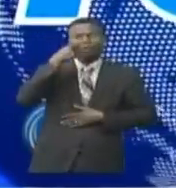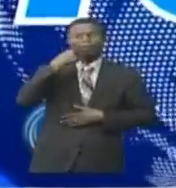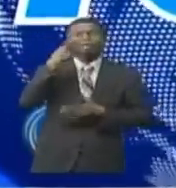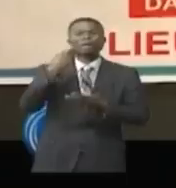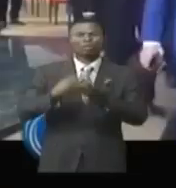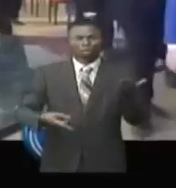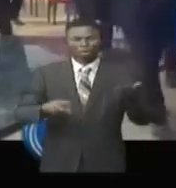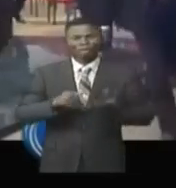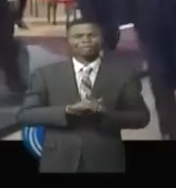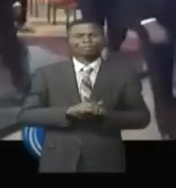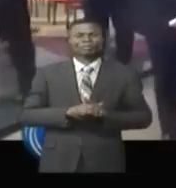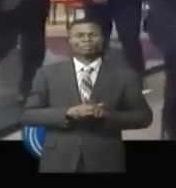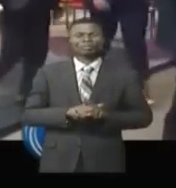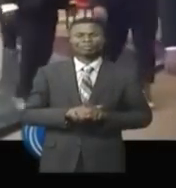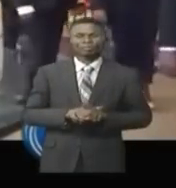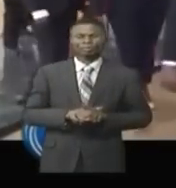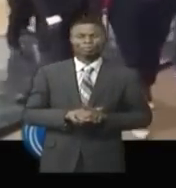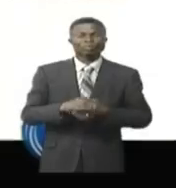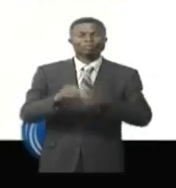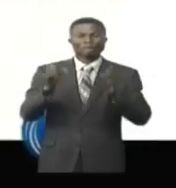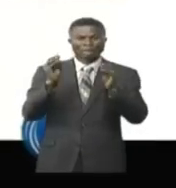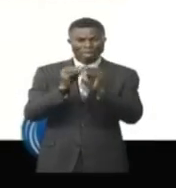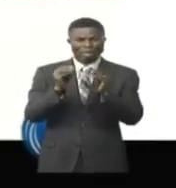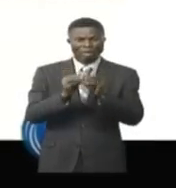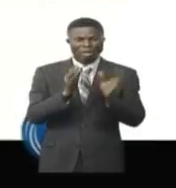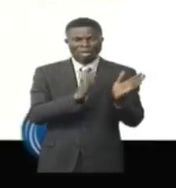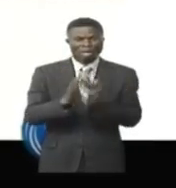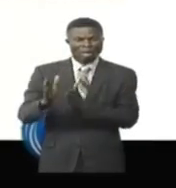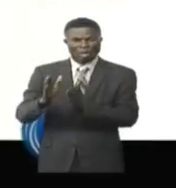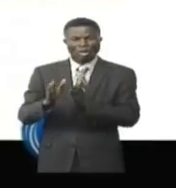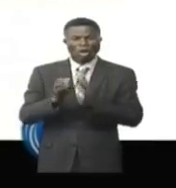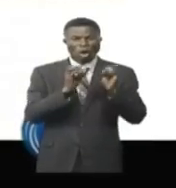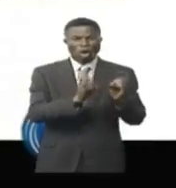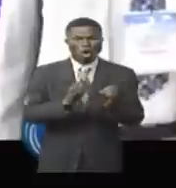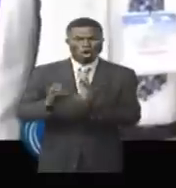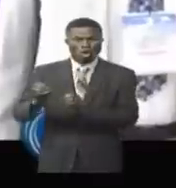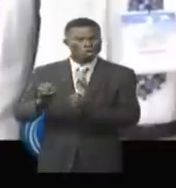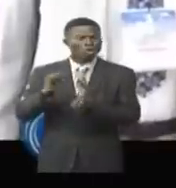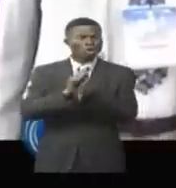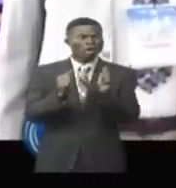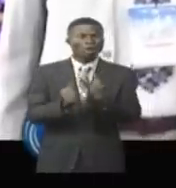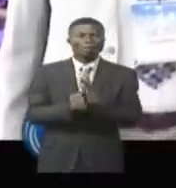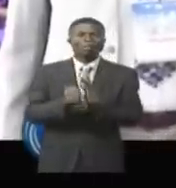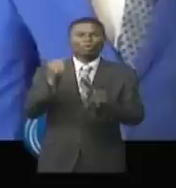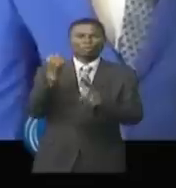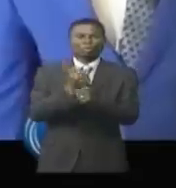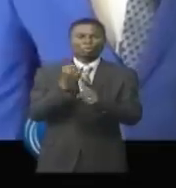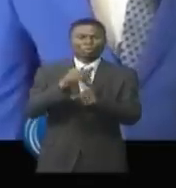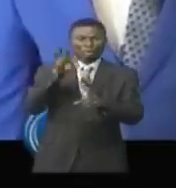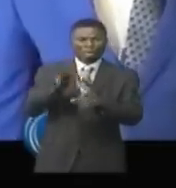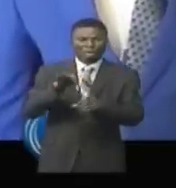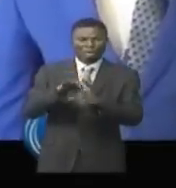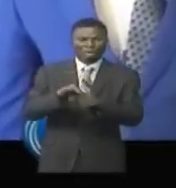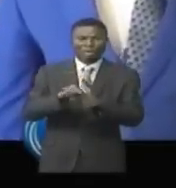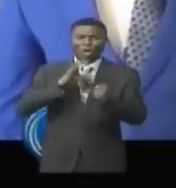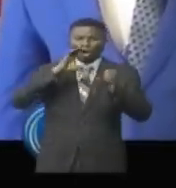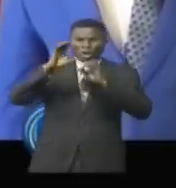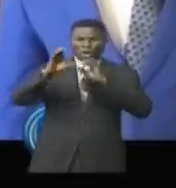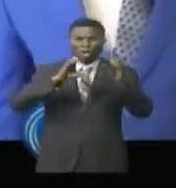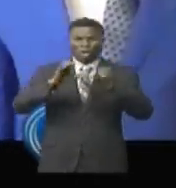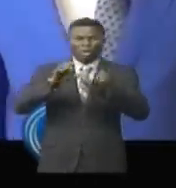Mpoudibunga. L'objectif de cet atelier est d'améliorer l'organisation des processus électoraux par une gestion de la